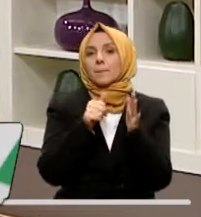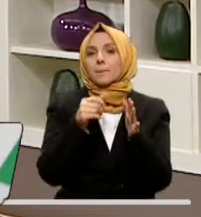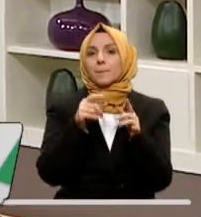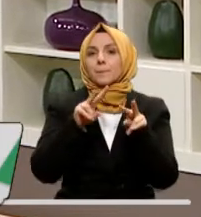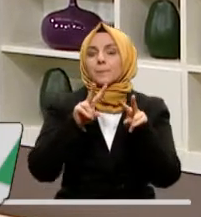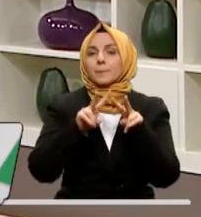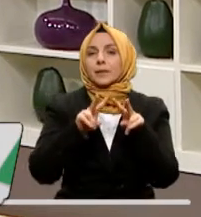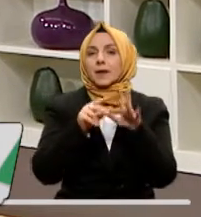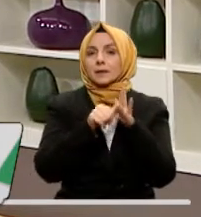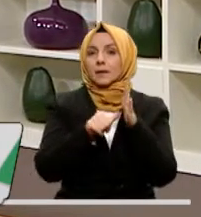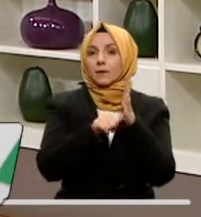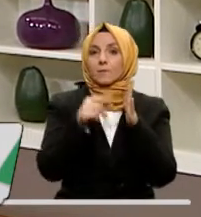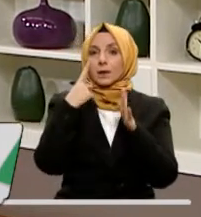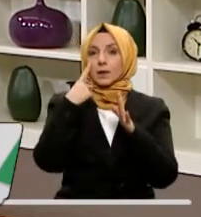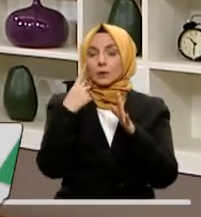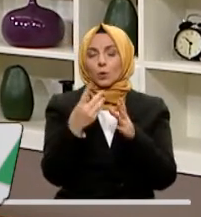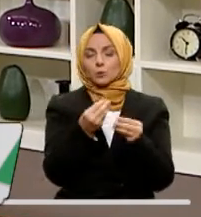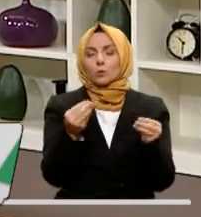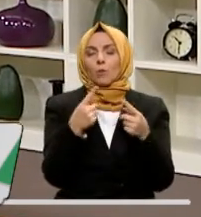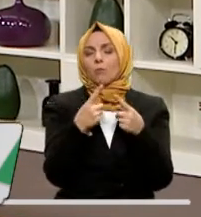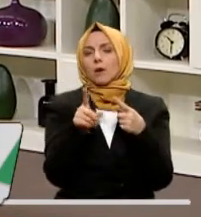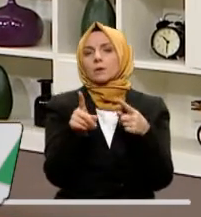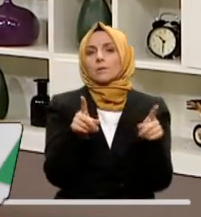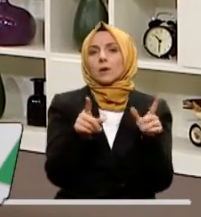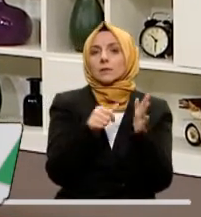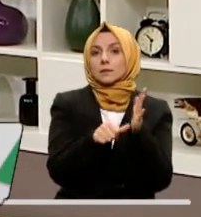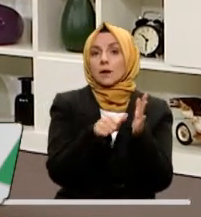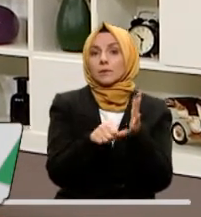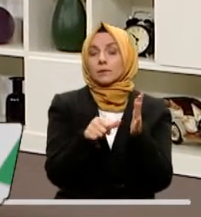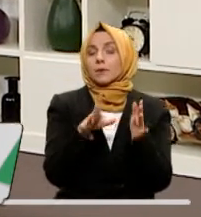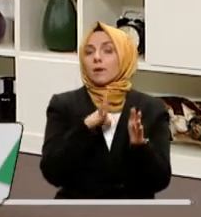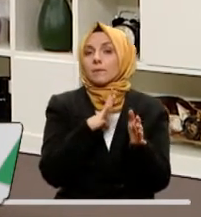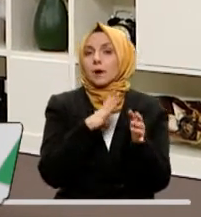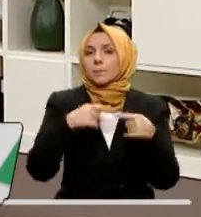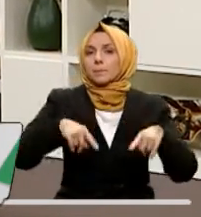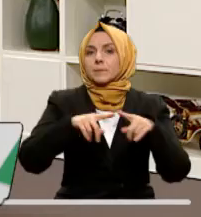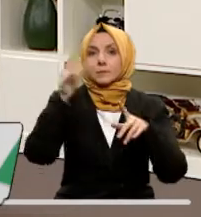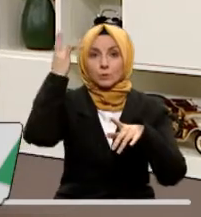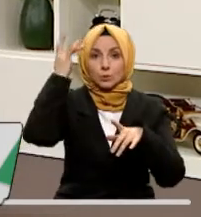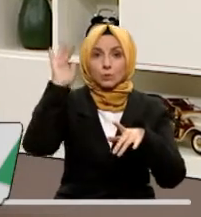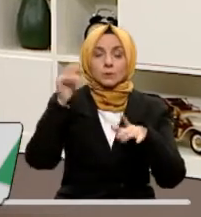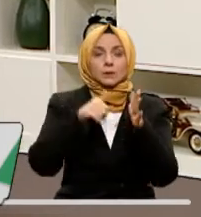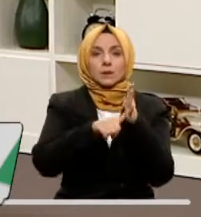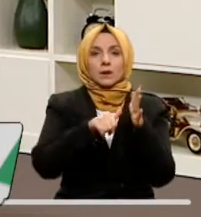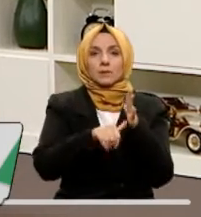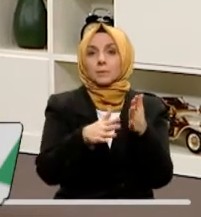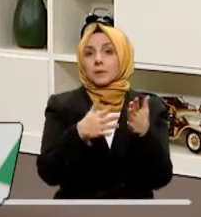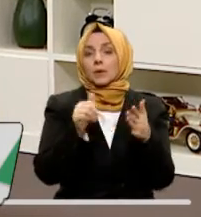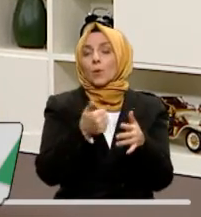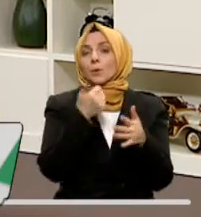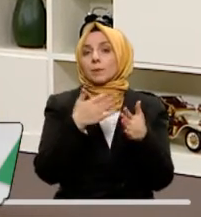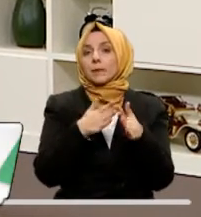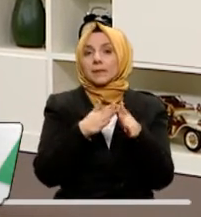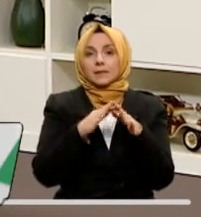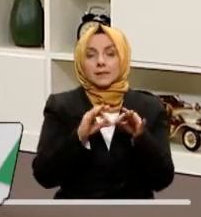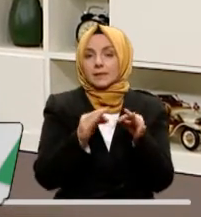diyorum Aslında bitti birden çok fazla takvim çeşitleri var biliyorsunuz Peki bizim kültürümüzde Takvim nasıl bir yerde duruyor ve aynı